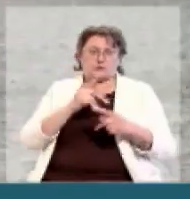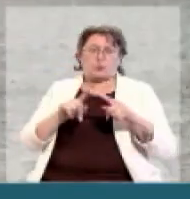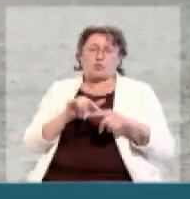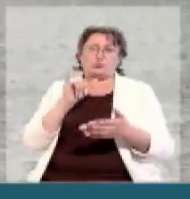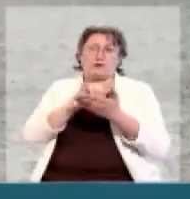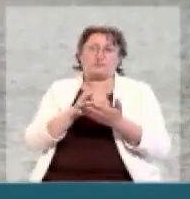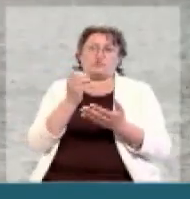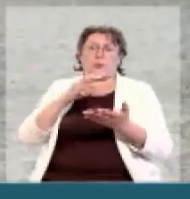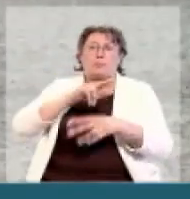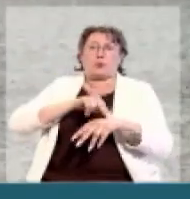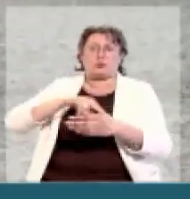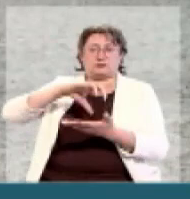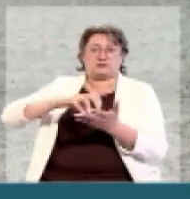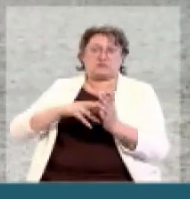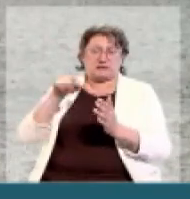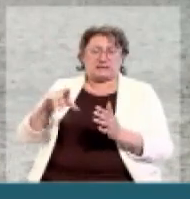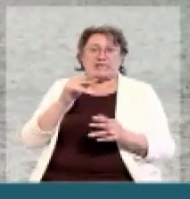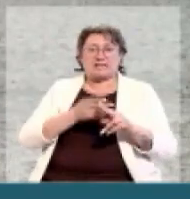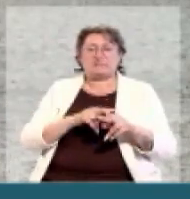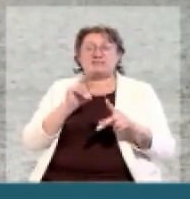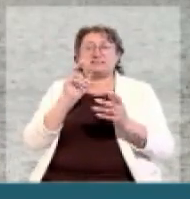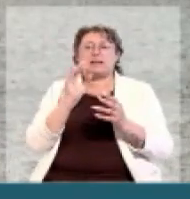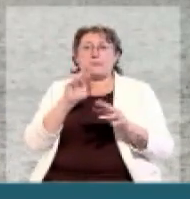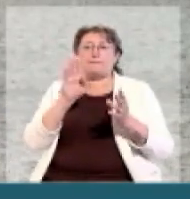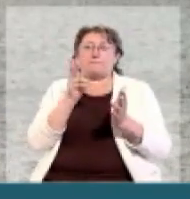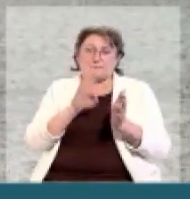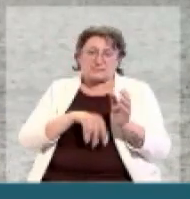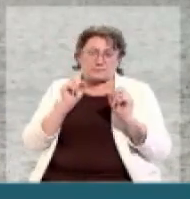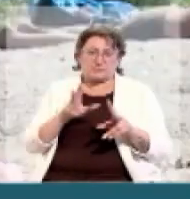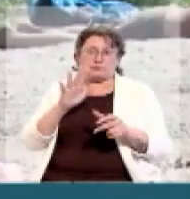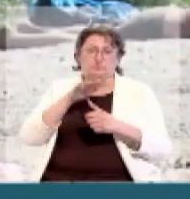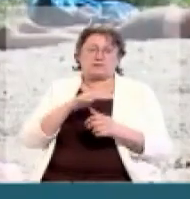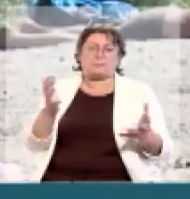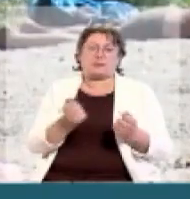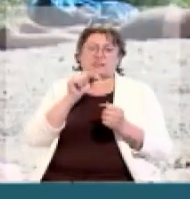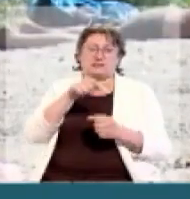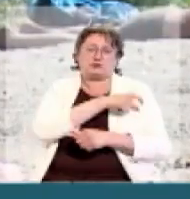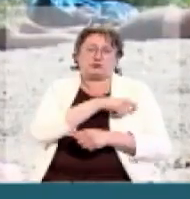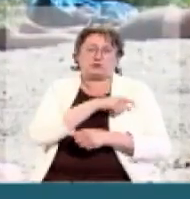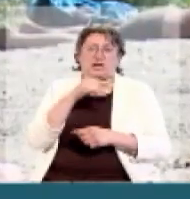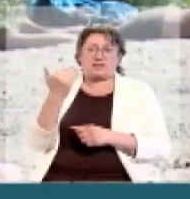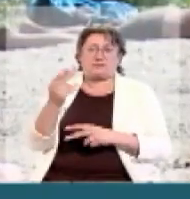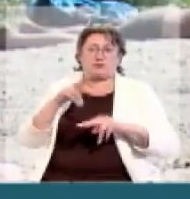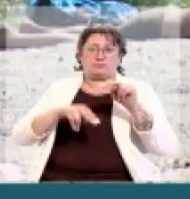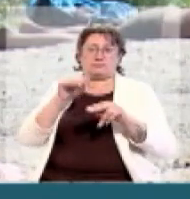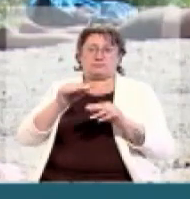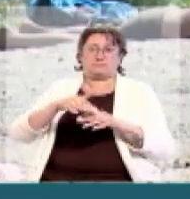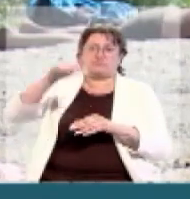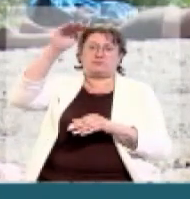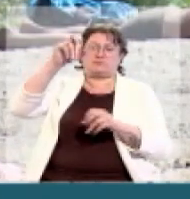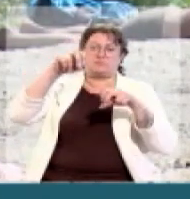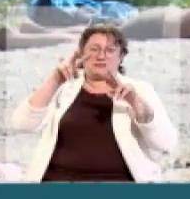установят полицейский пункт. Помимо этого, в целях безопасности на пляже будет дежурить спасатель. Для него возвели наблюдательный пункт